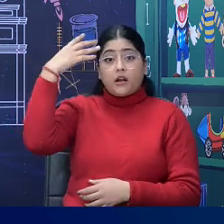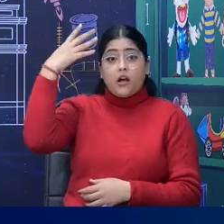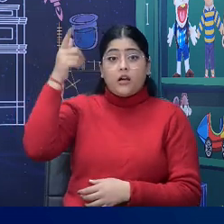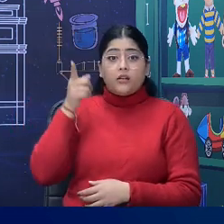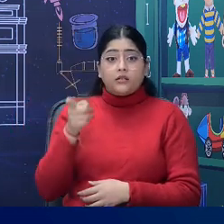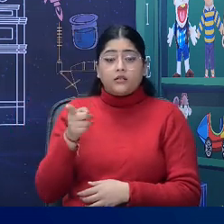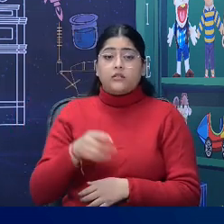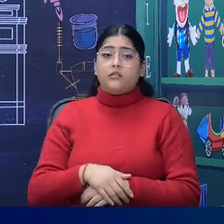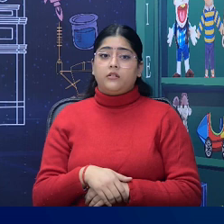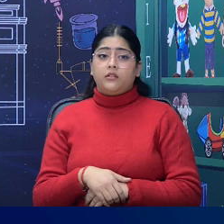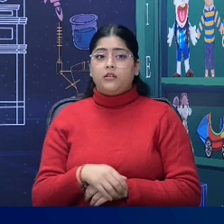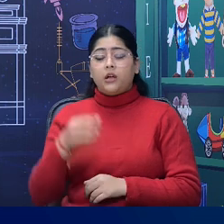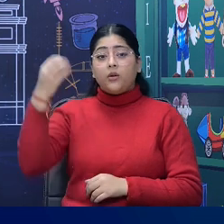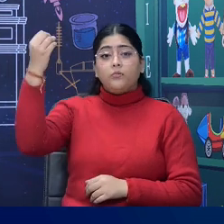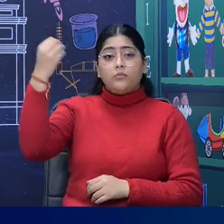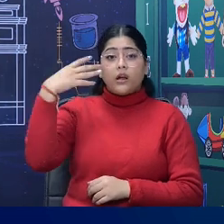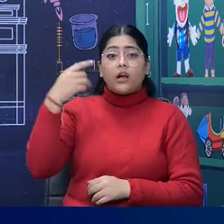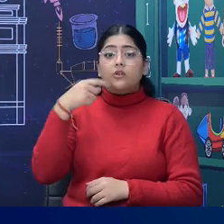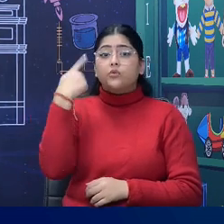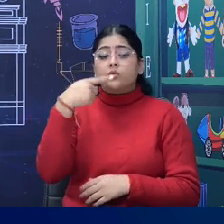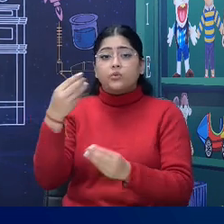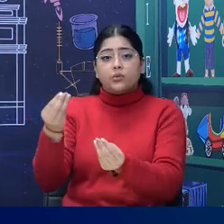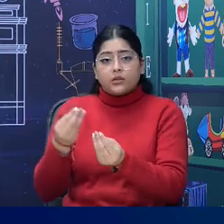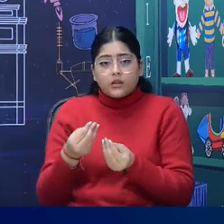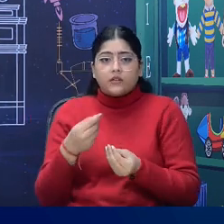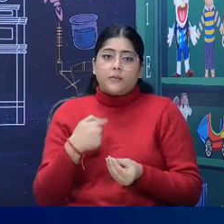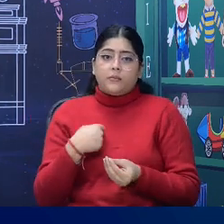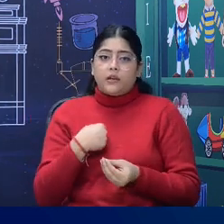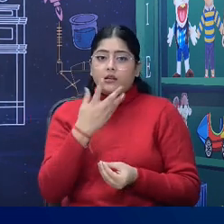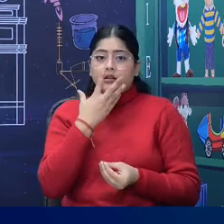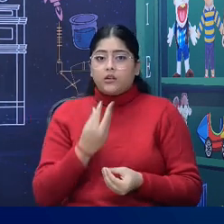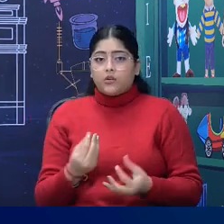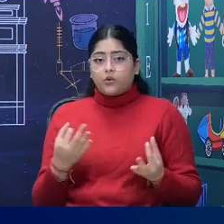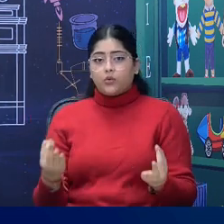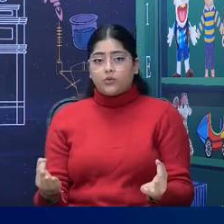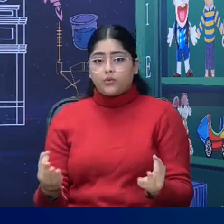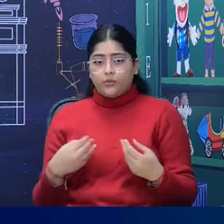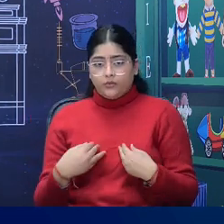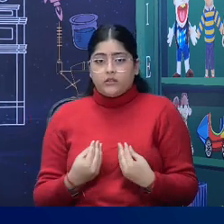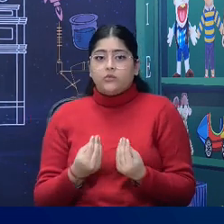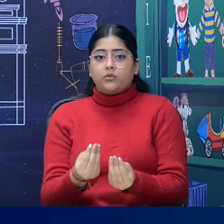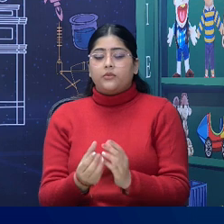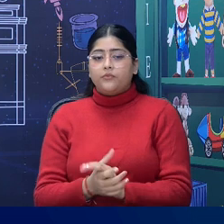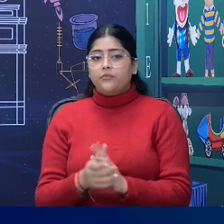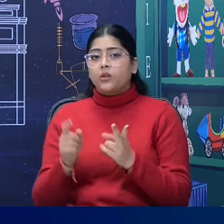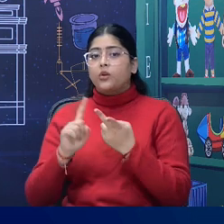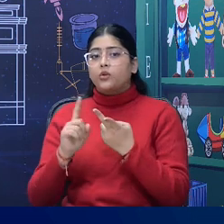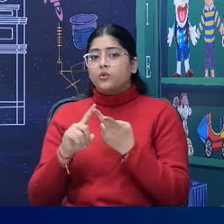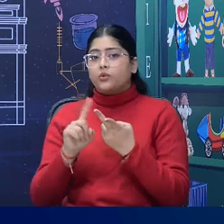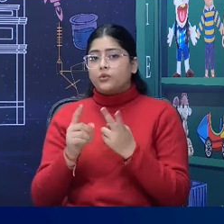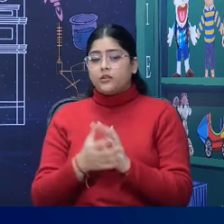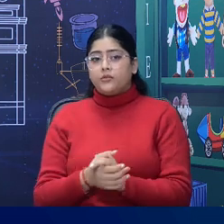प्रकाश तुम्हें देगा तुम्हारा यह गुरु एक तो यह हो गई और एक दूसरी य टच